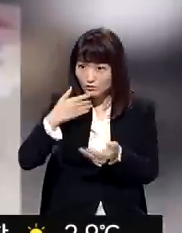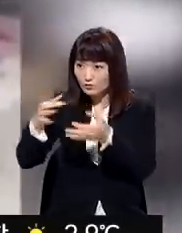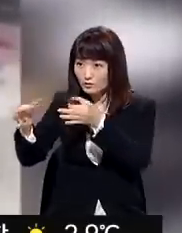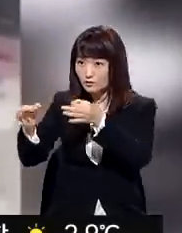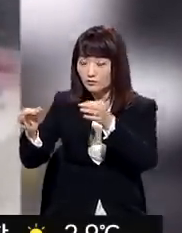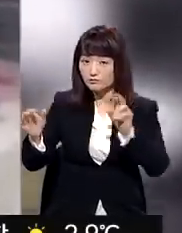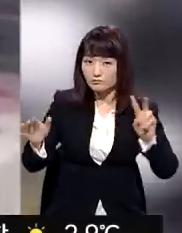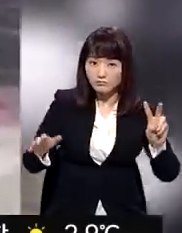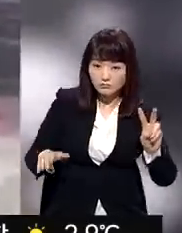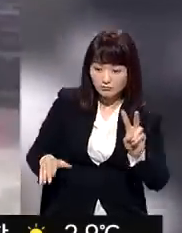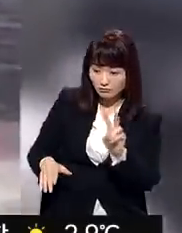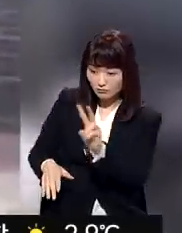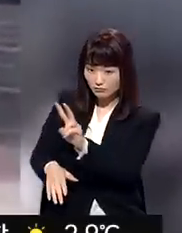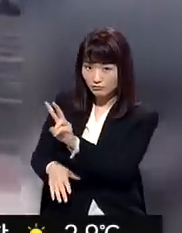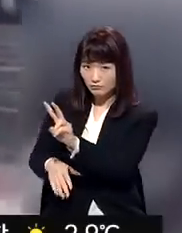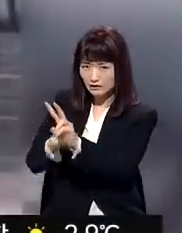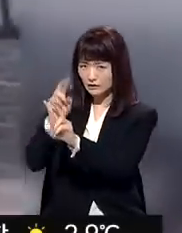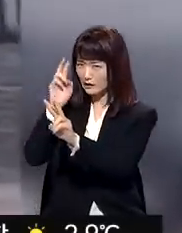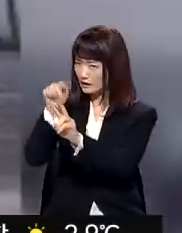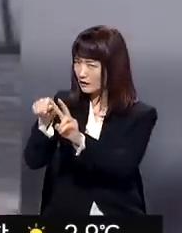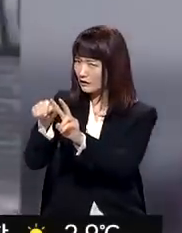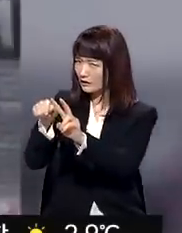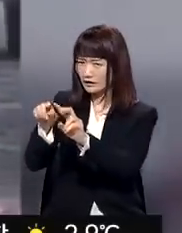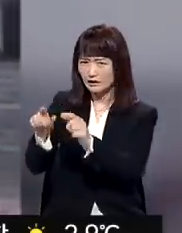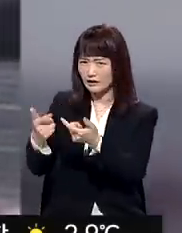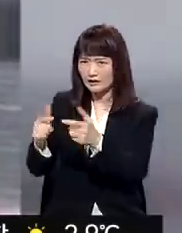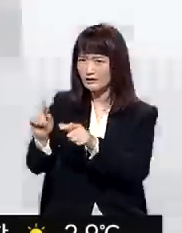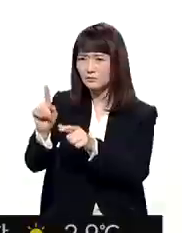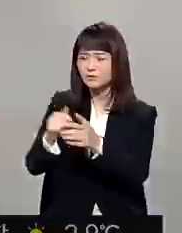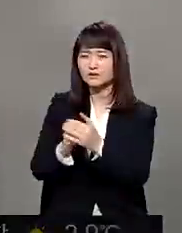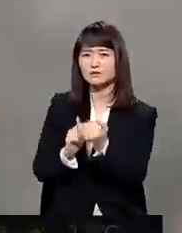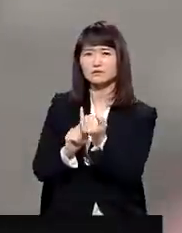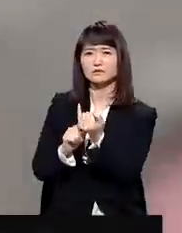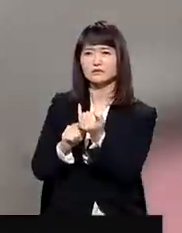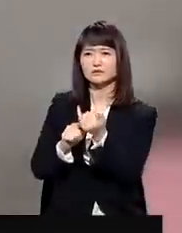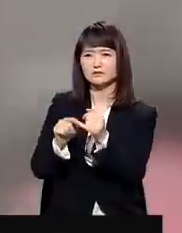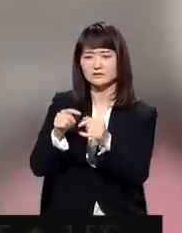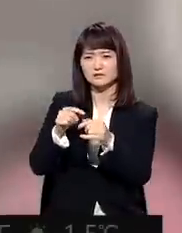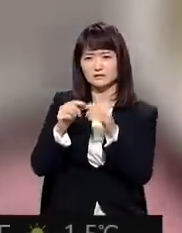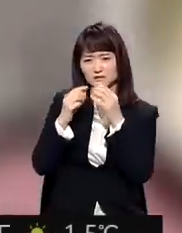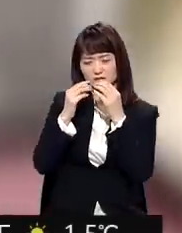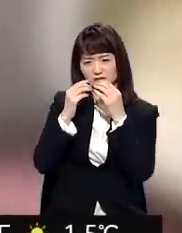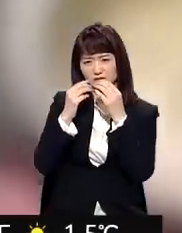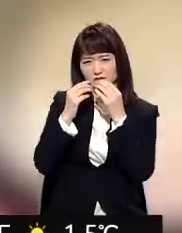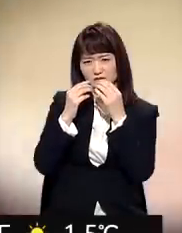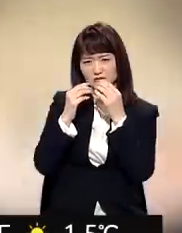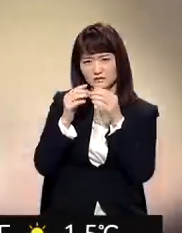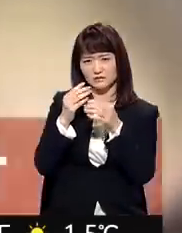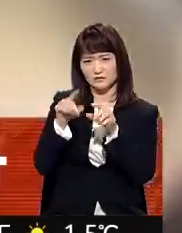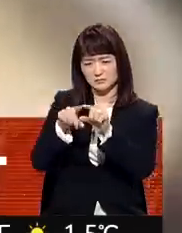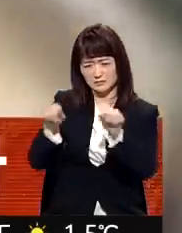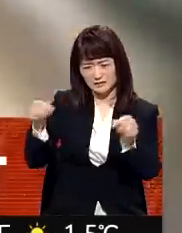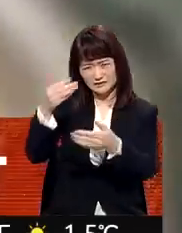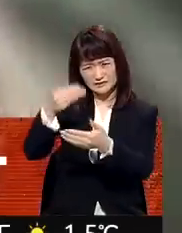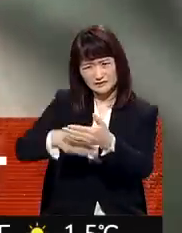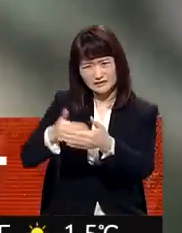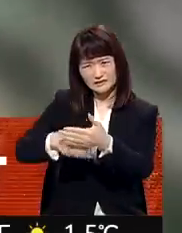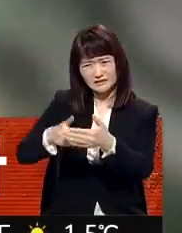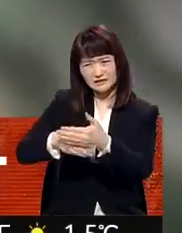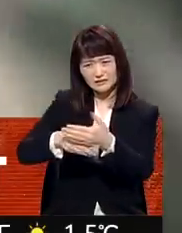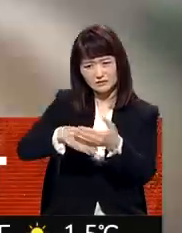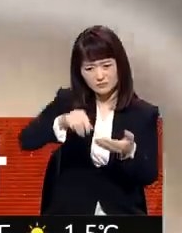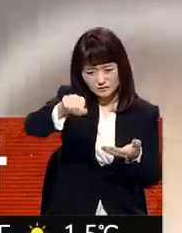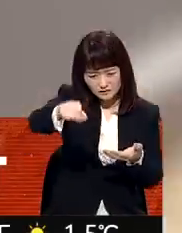들어가는 모습입니다 설마 설마 설마 설마 여성이이 음식물 쓰레기통에서 낸 건 다름 아닌